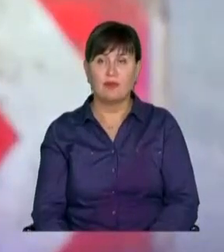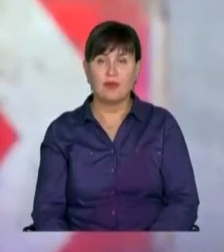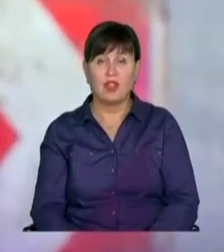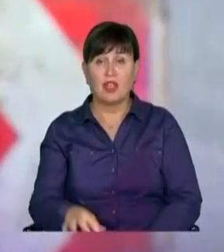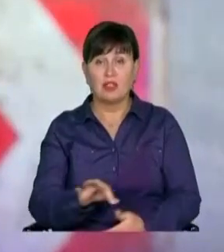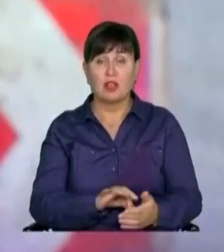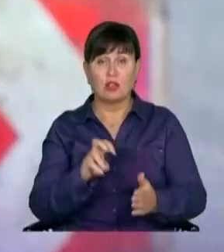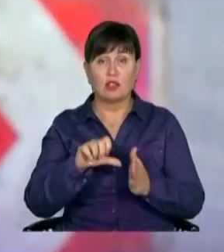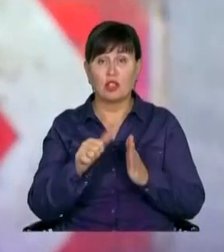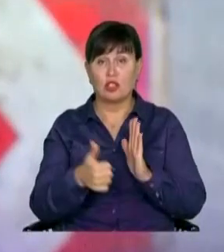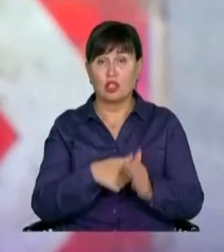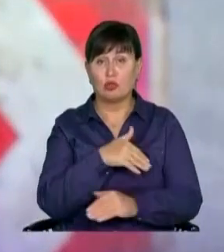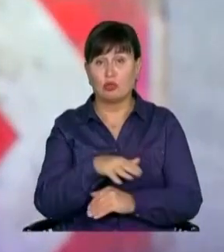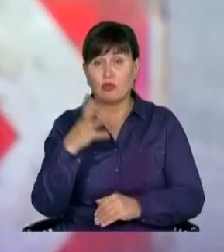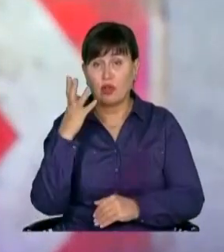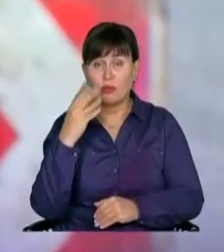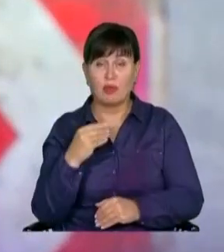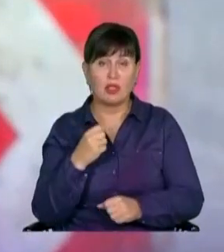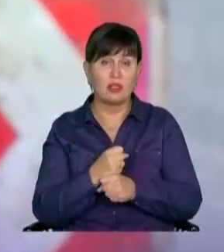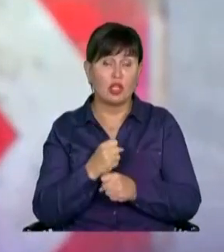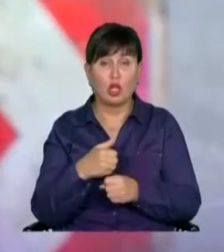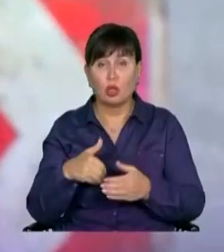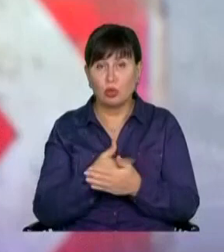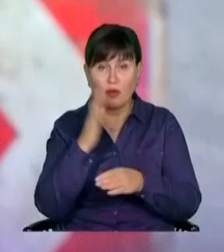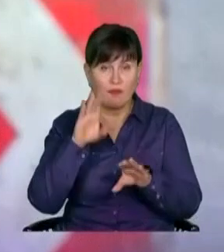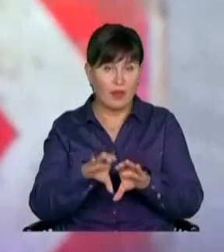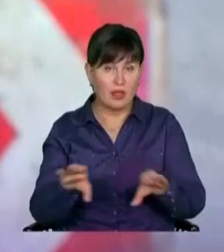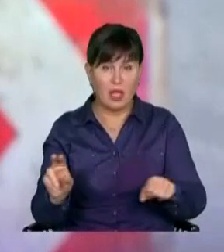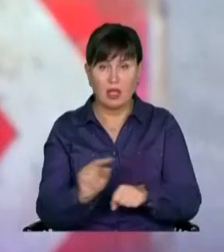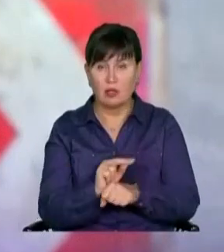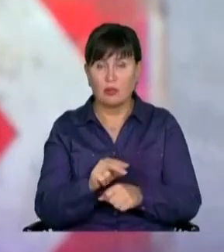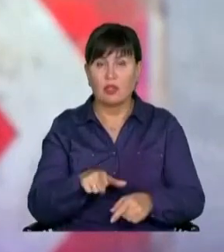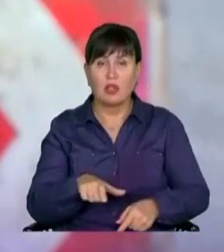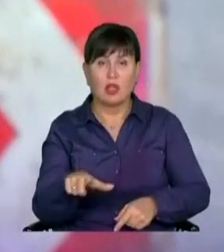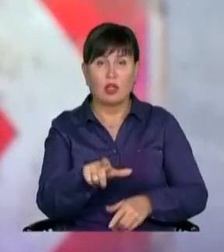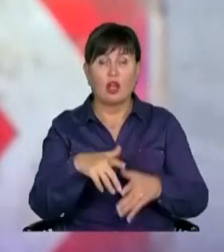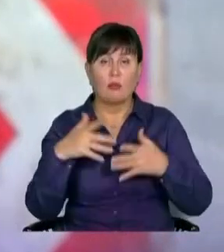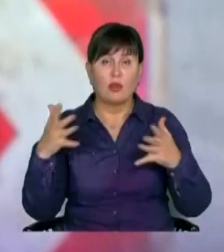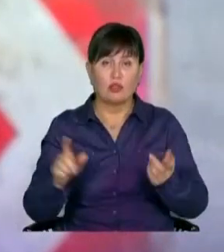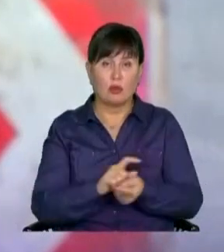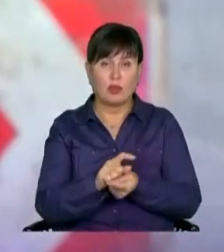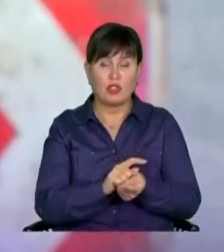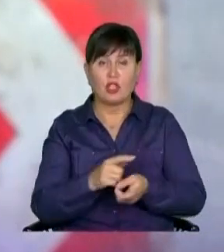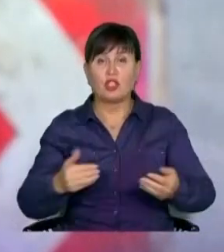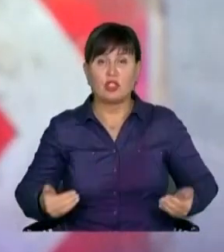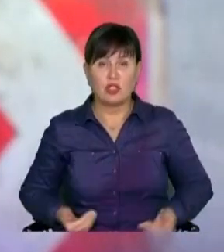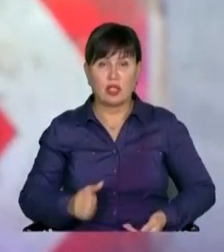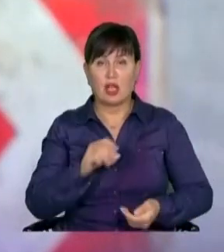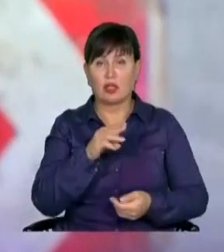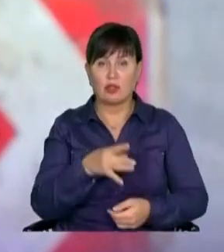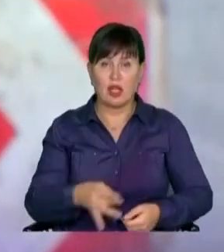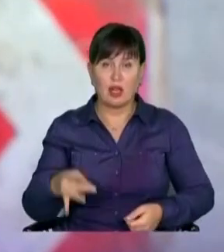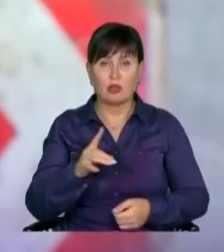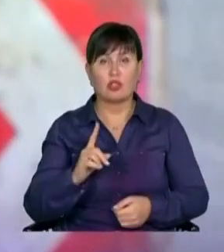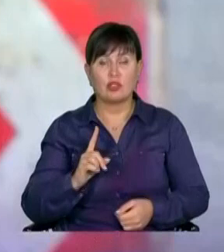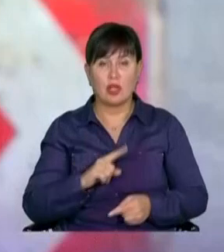Сразу на 16 улицах в Алматы проложили новый водопровод и отремонтировали дороги. Масштабную модернизацию жители Алатауского района